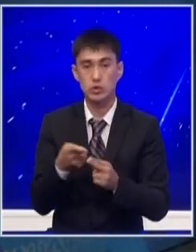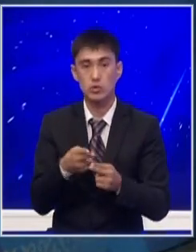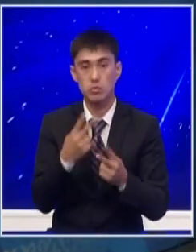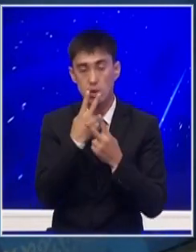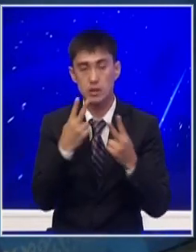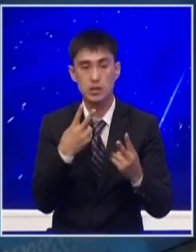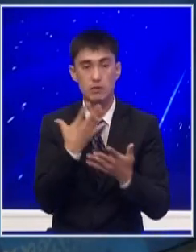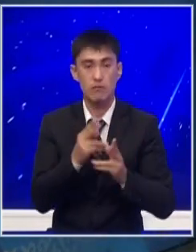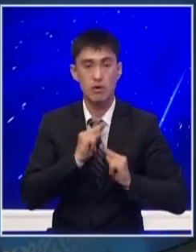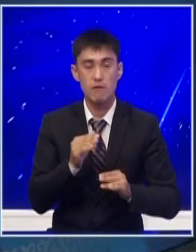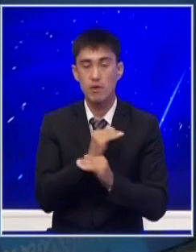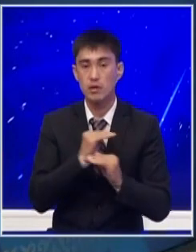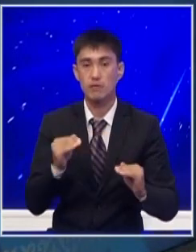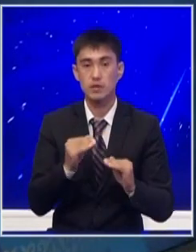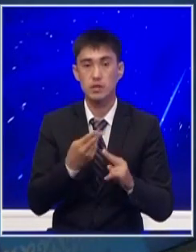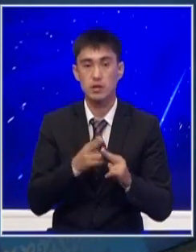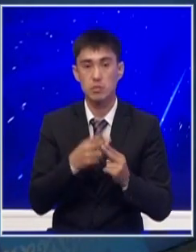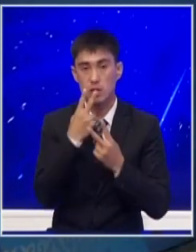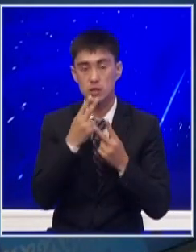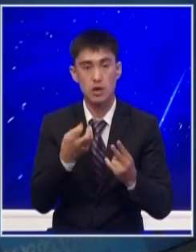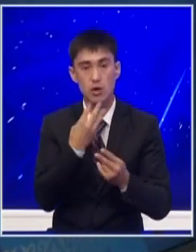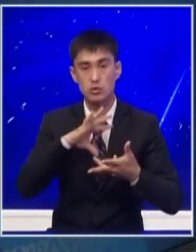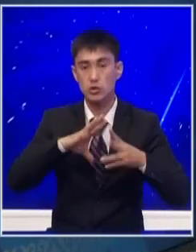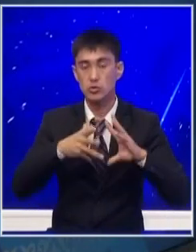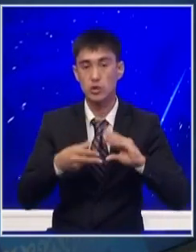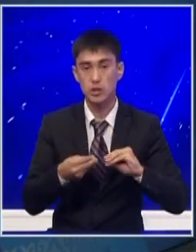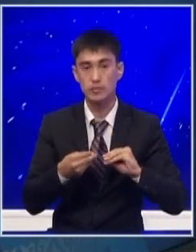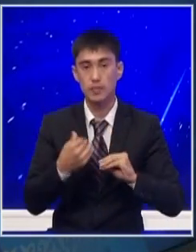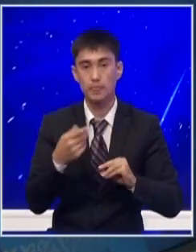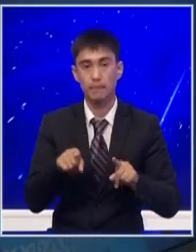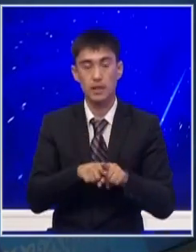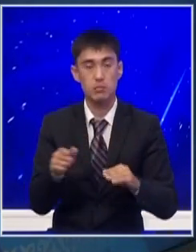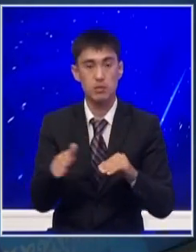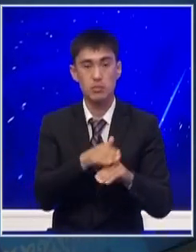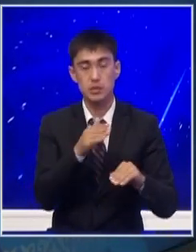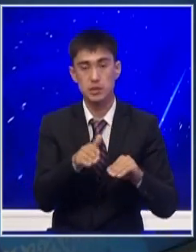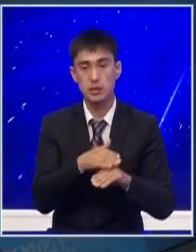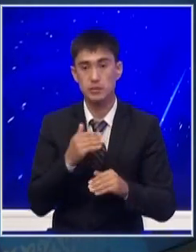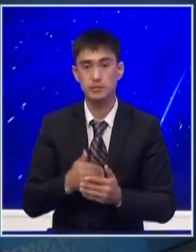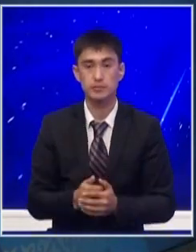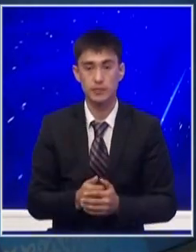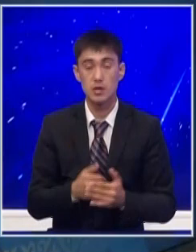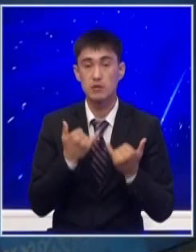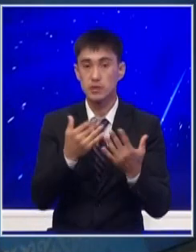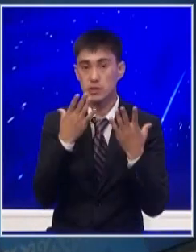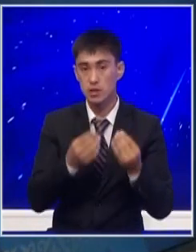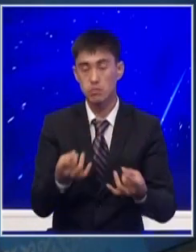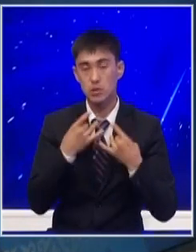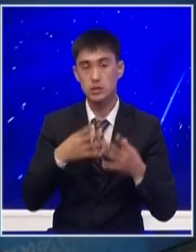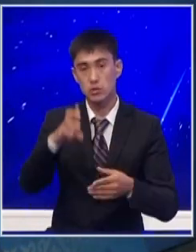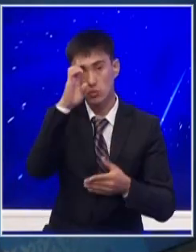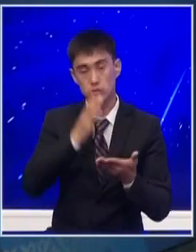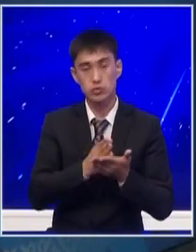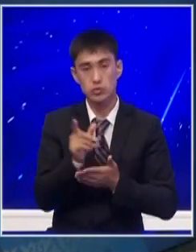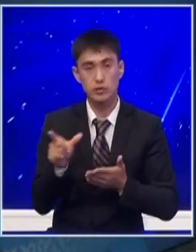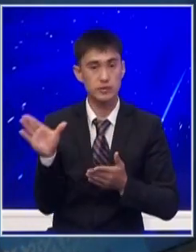работе эффективность, показали хорошие результаты, они были поощрены. В честь дня праздника государственных